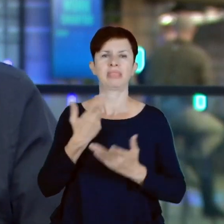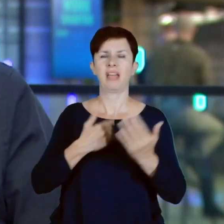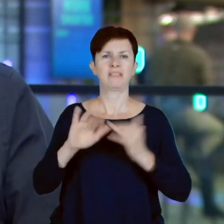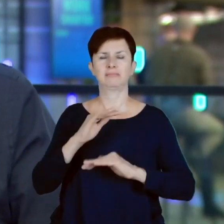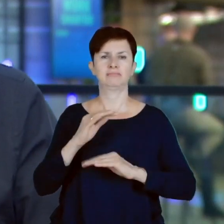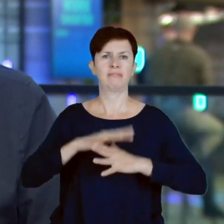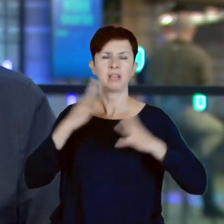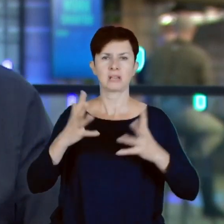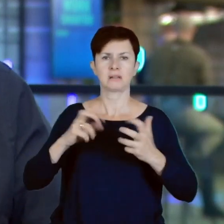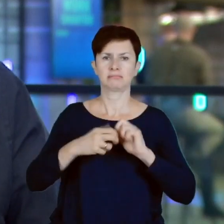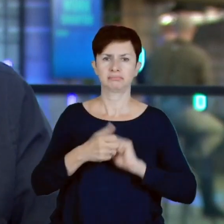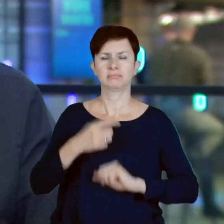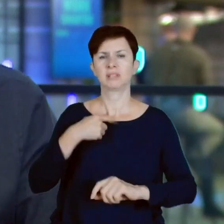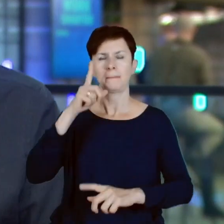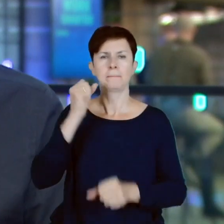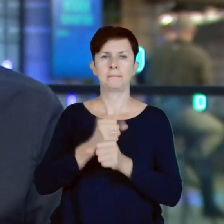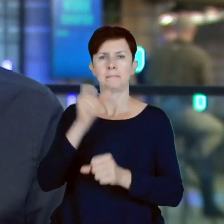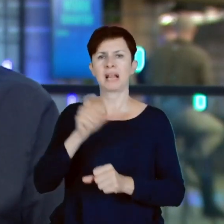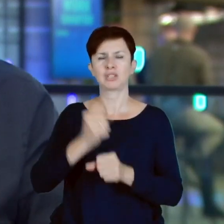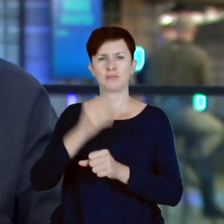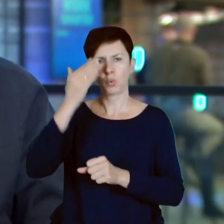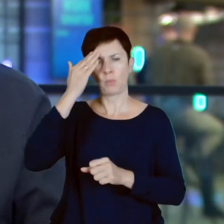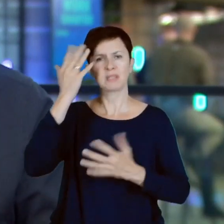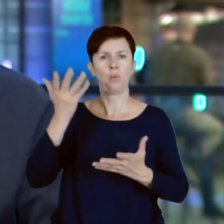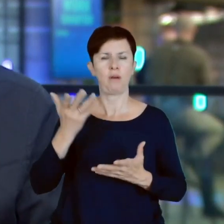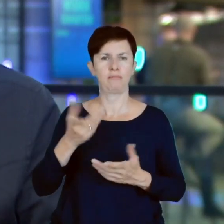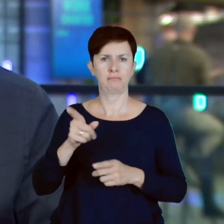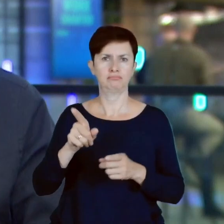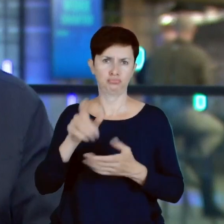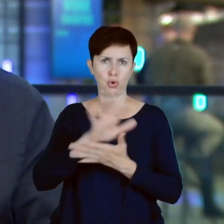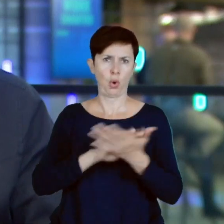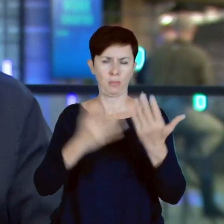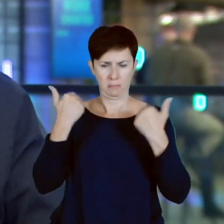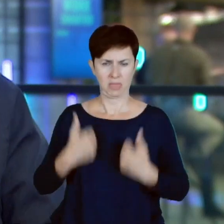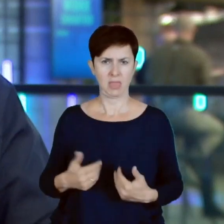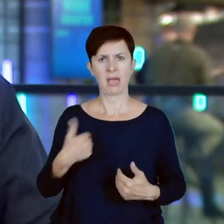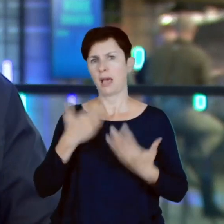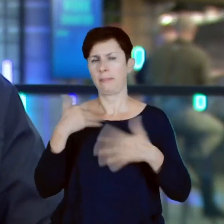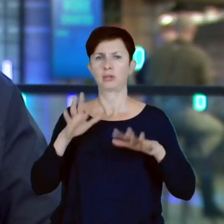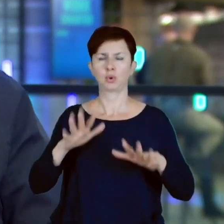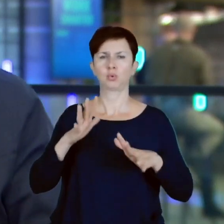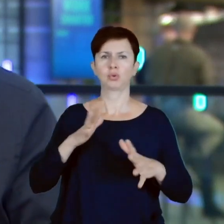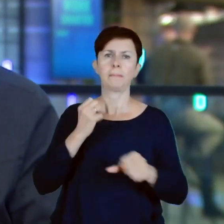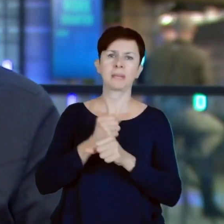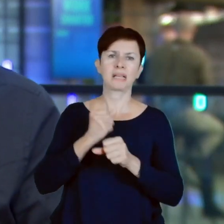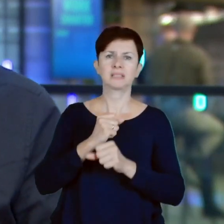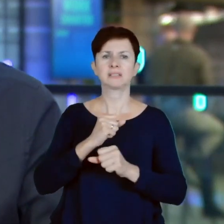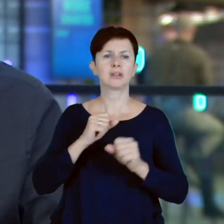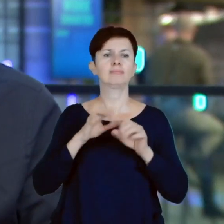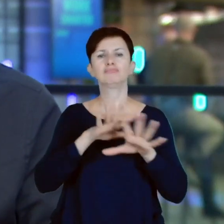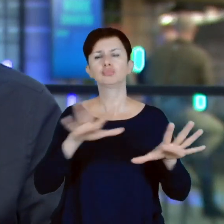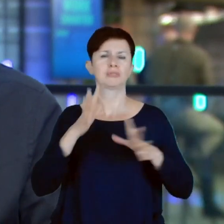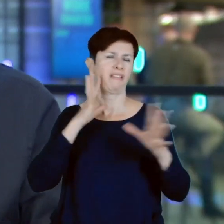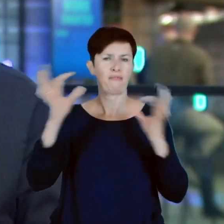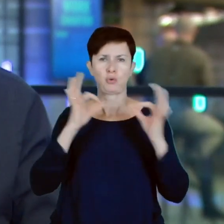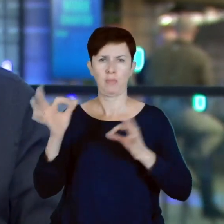termin pracownik umysłowy, ale on na przykład dobrze opisuje mnie. Ja po prostu bardzo dużo pracuję z informacją i myślę, że to dotyczy wszystkich z nas. Żeby